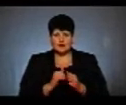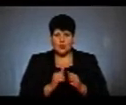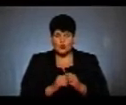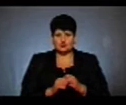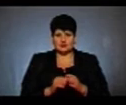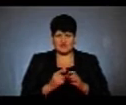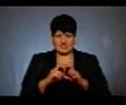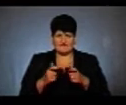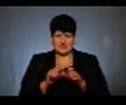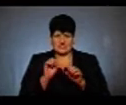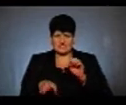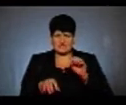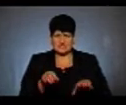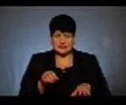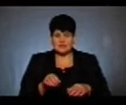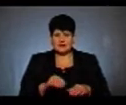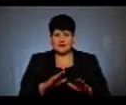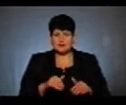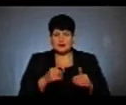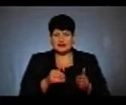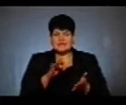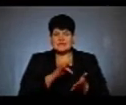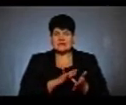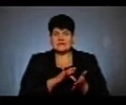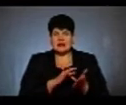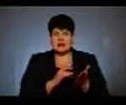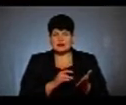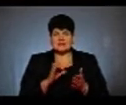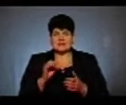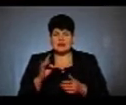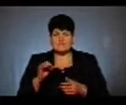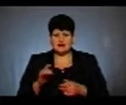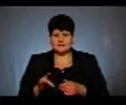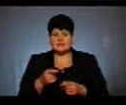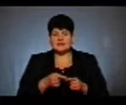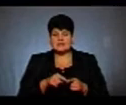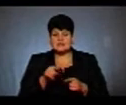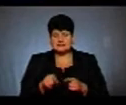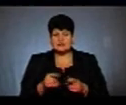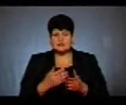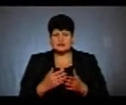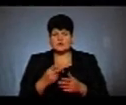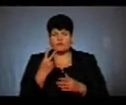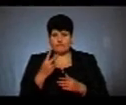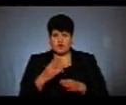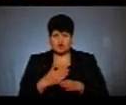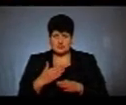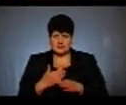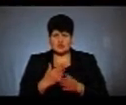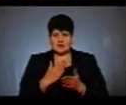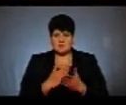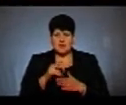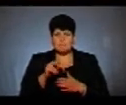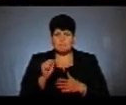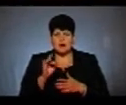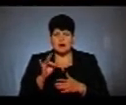вакцини і передає на центральний сервер. Та Така вакцина складається з двох частин та вкрита